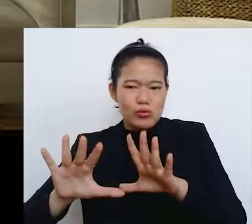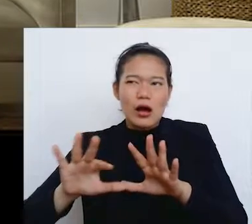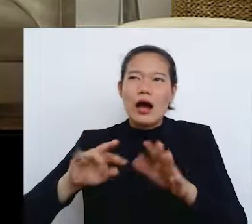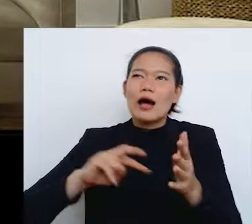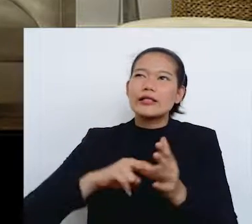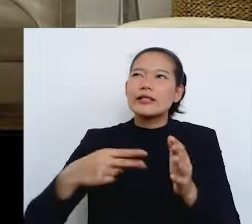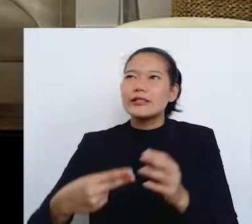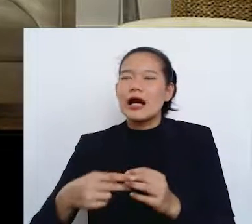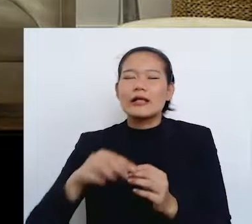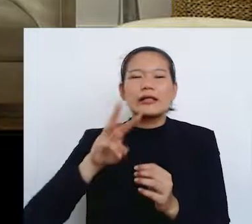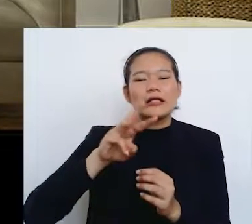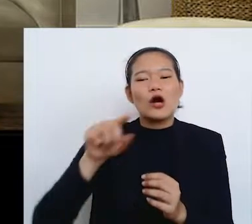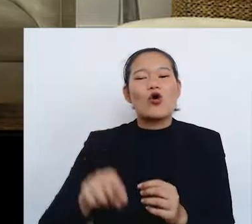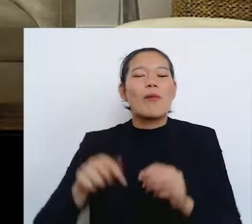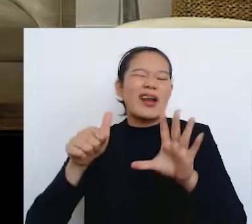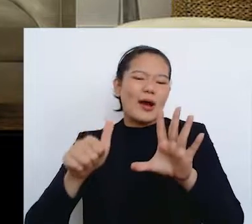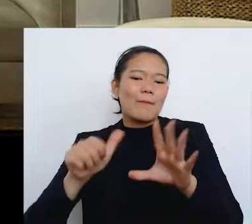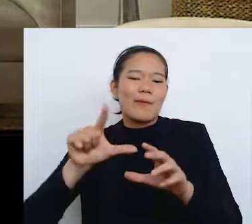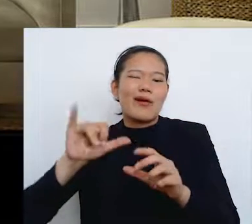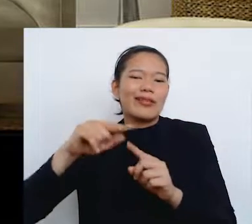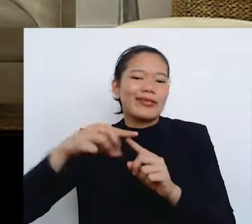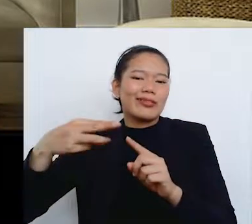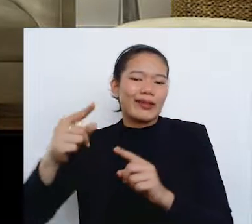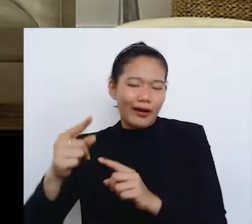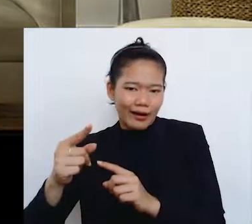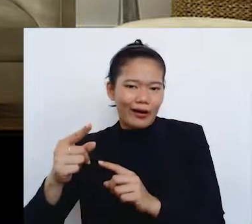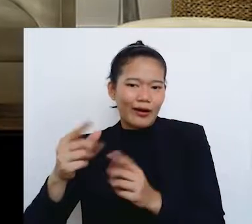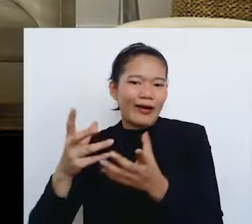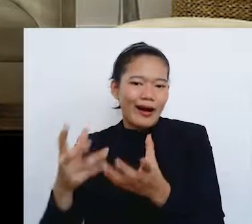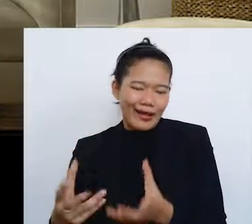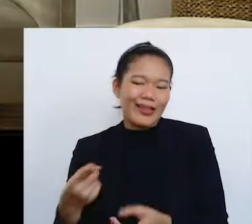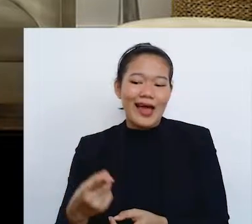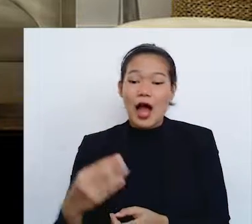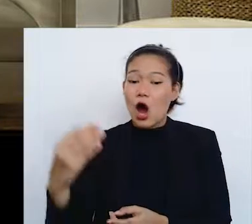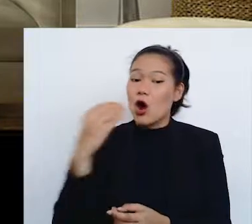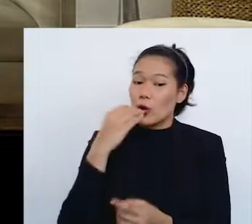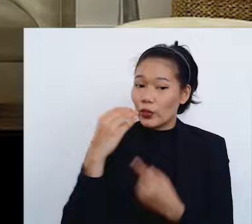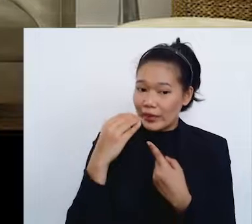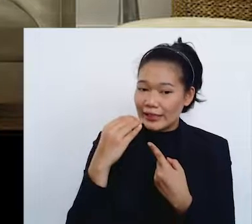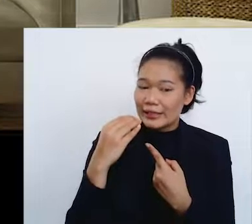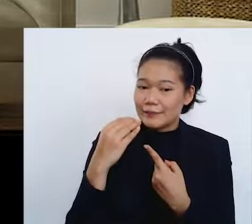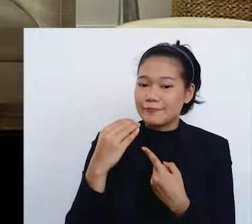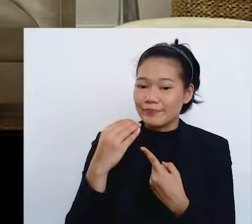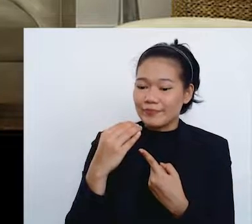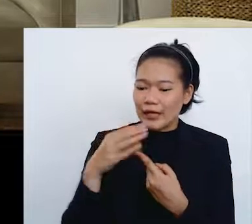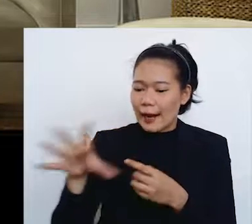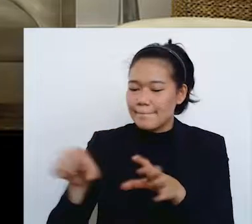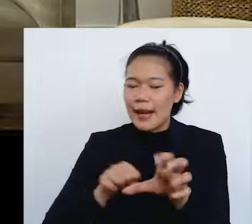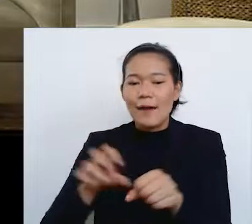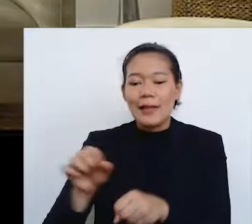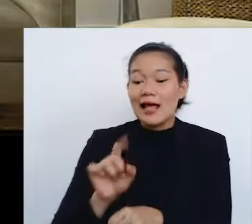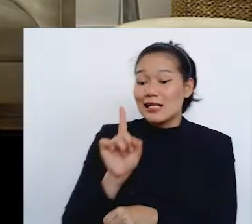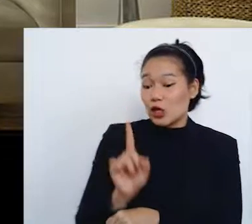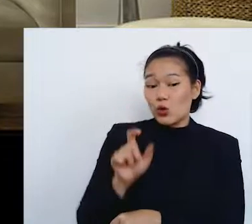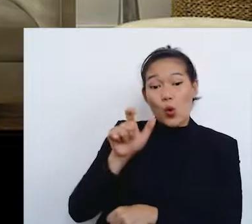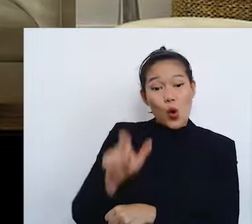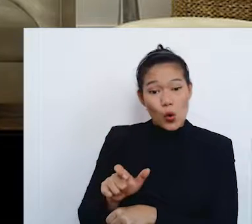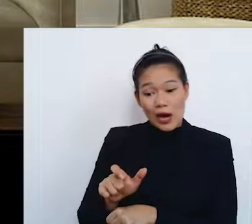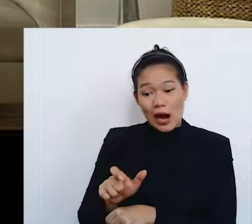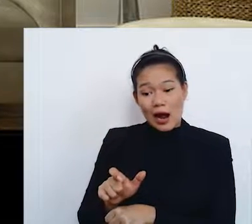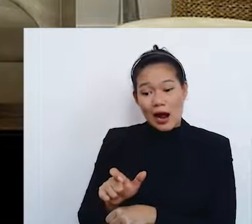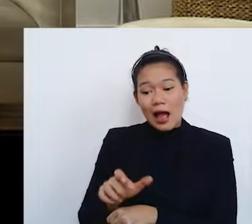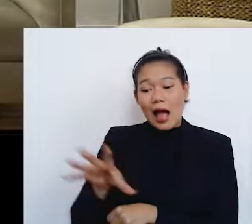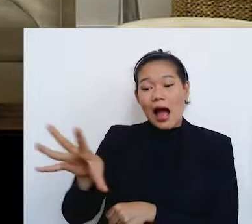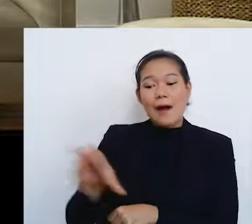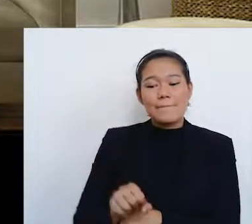diliterkan maka kira-kira 3,6 liter. Jadi roti mana itu mereka boleh ambil